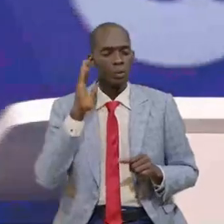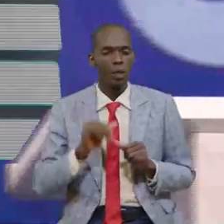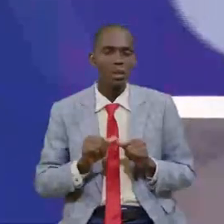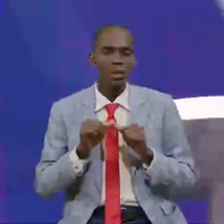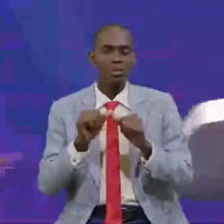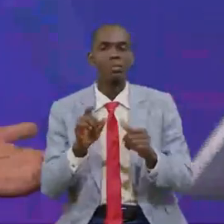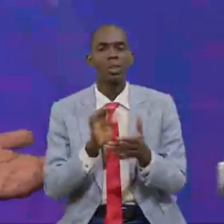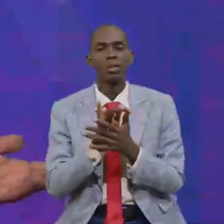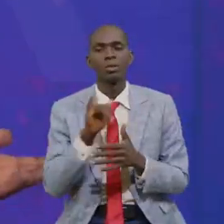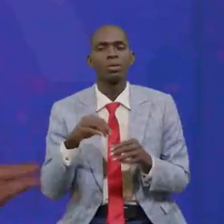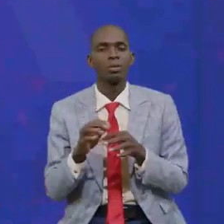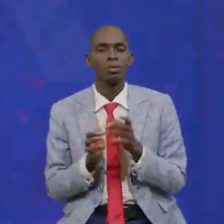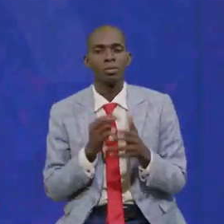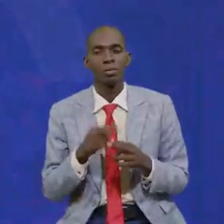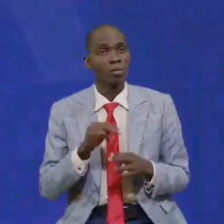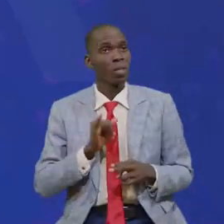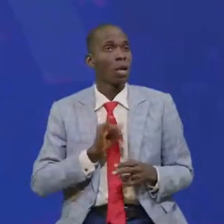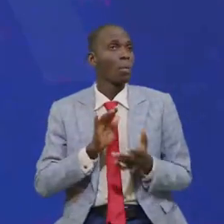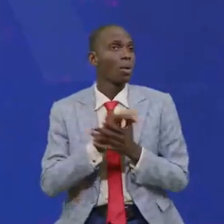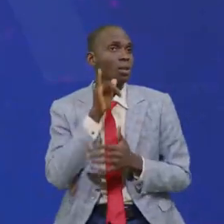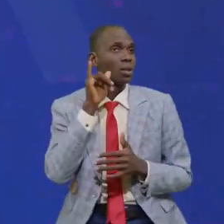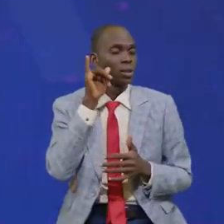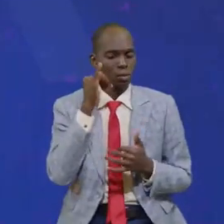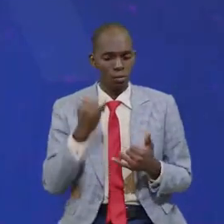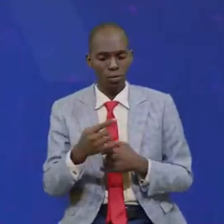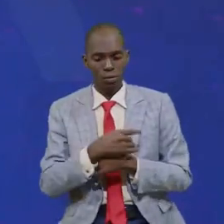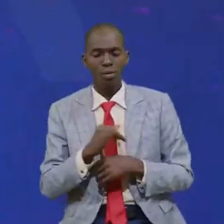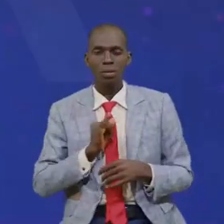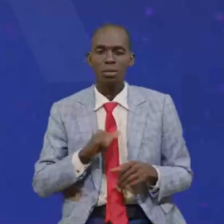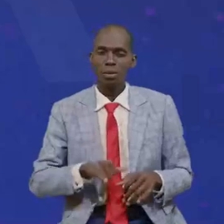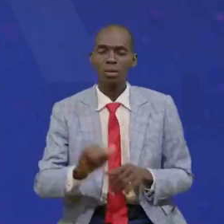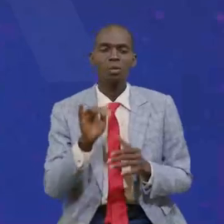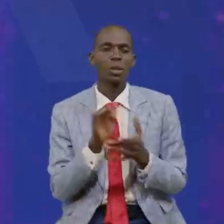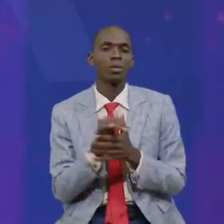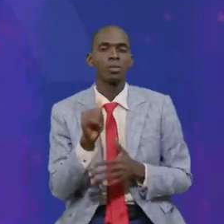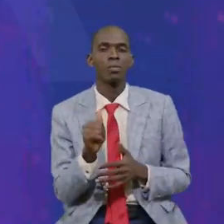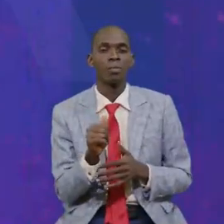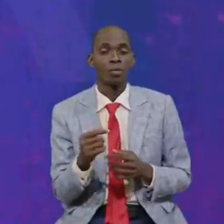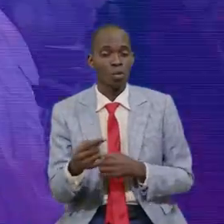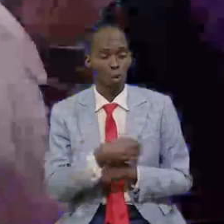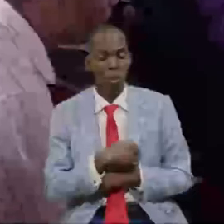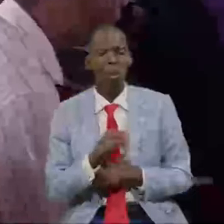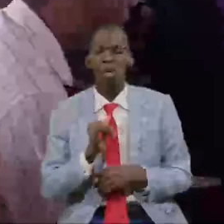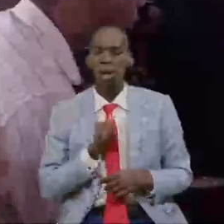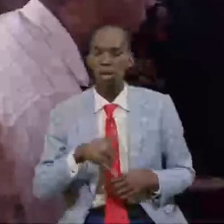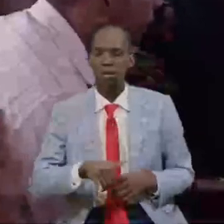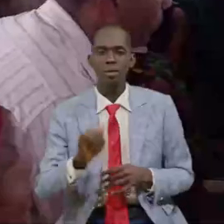croire. J'ai cru hier. Aujourd'hui, je crois. J'ai dit aujourd'hui, je